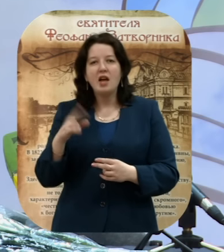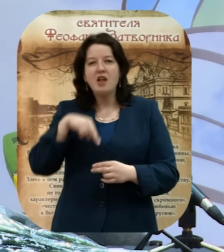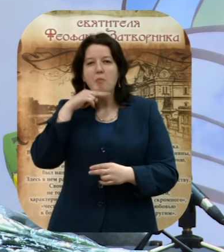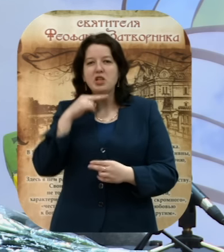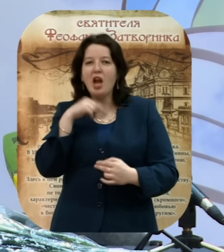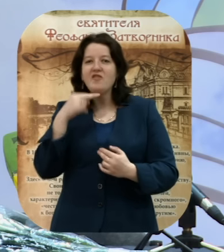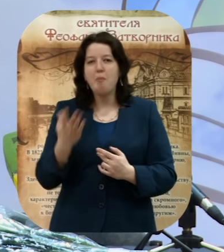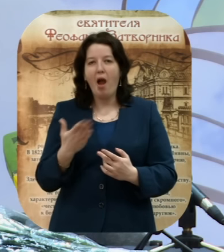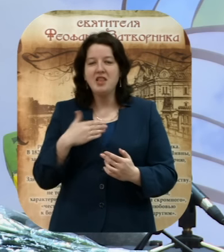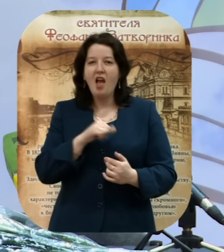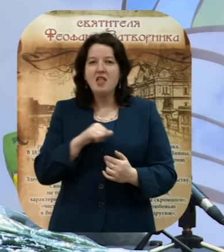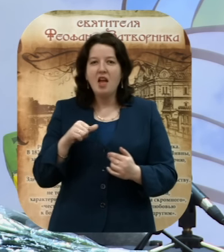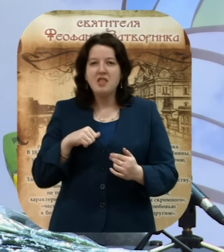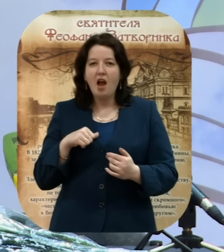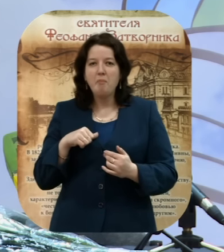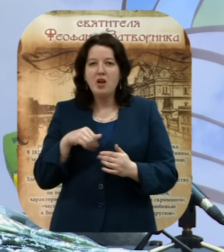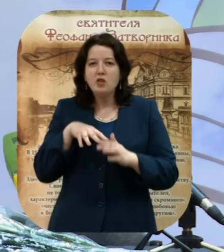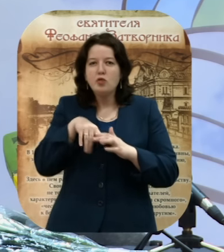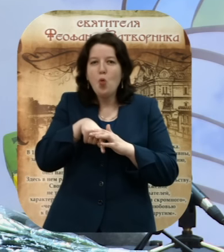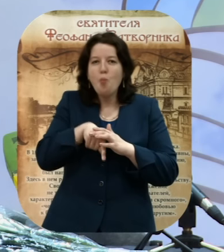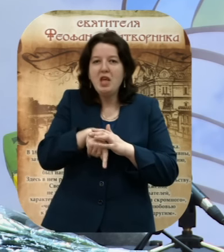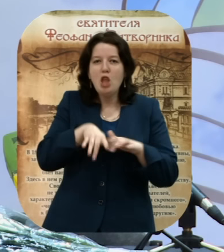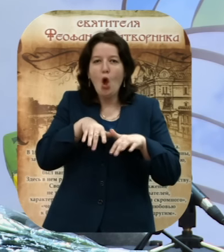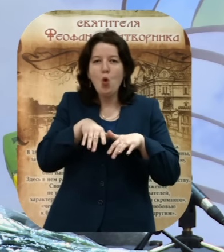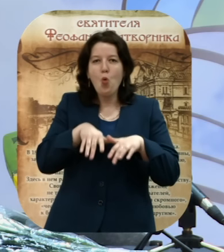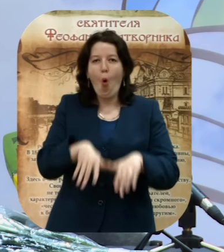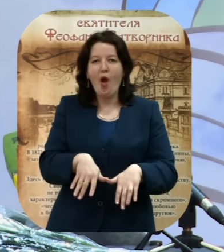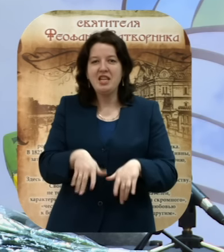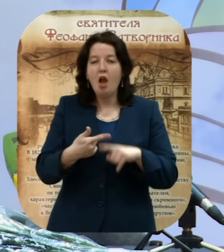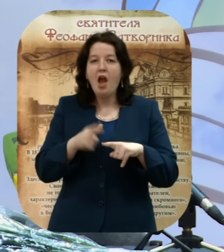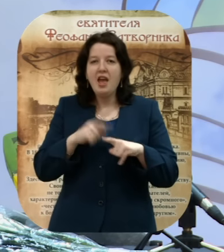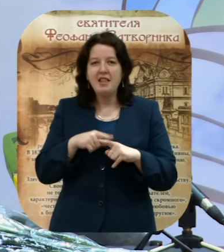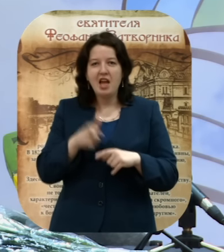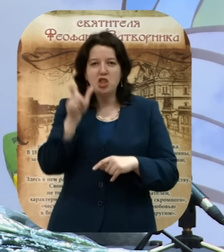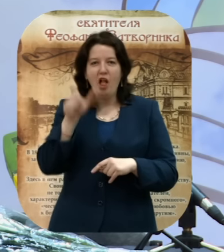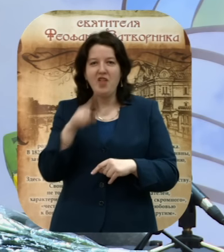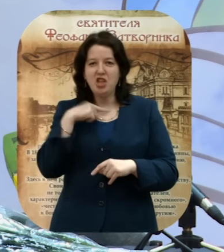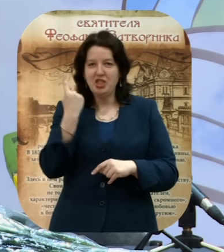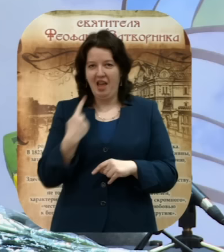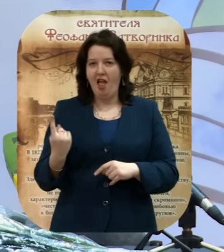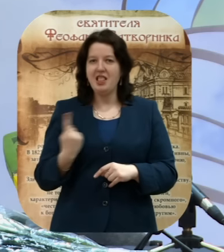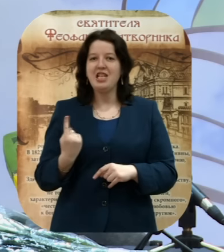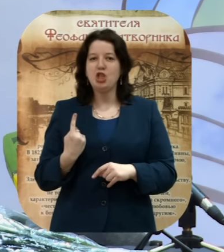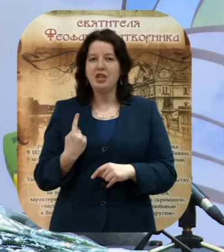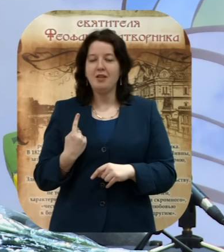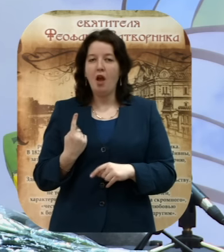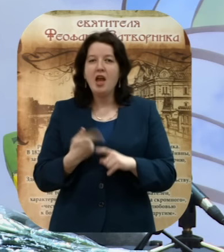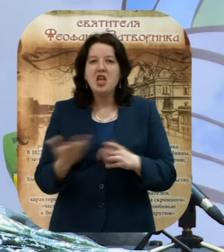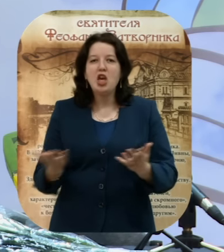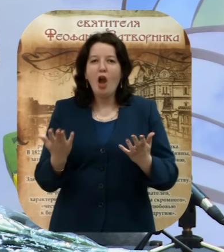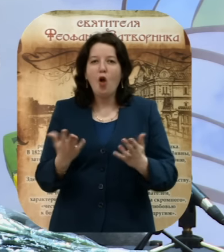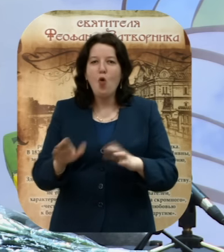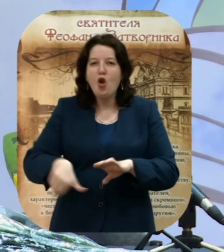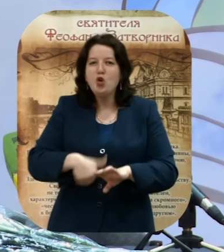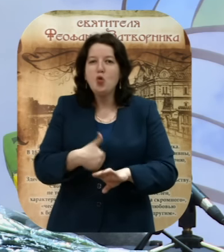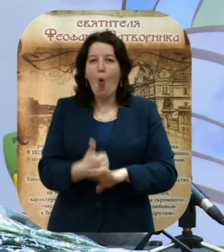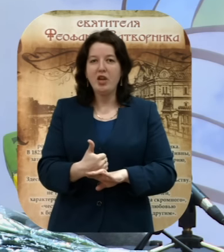внимание на самый корень, если хотите, человеческой личности. И какой